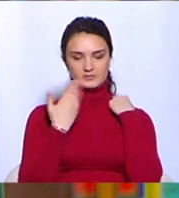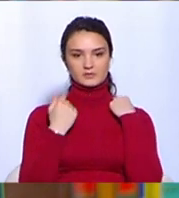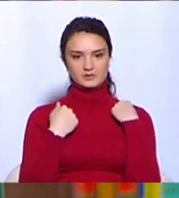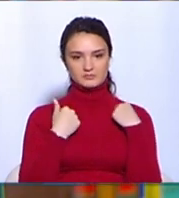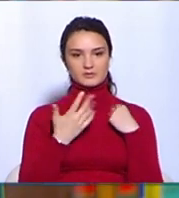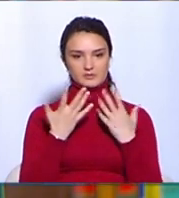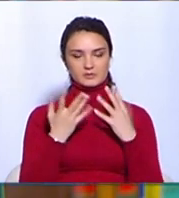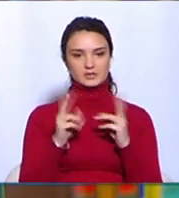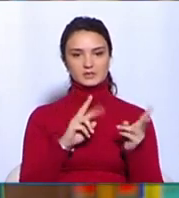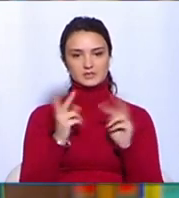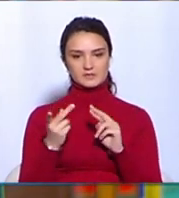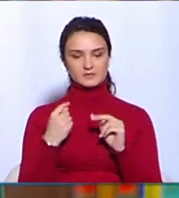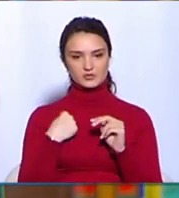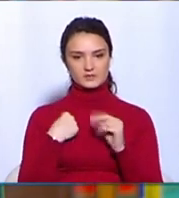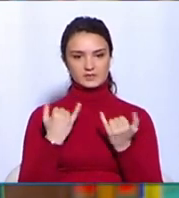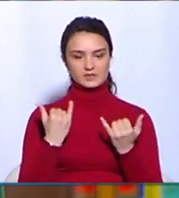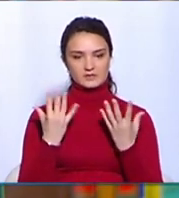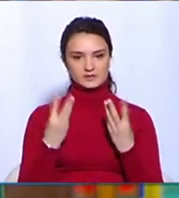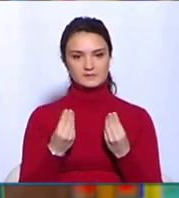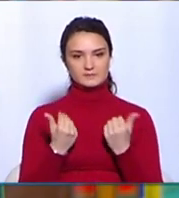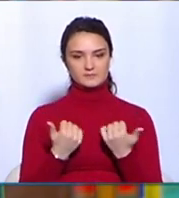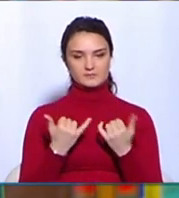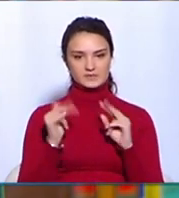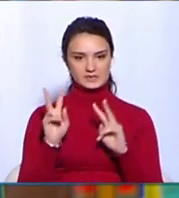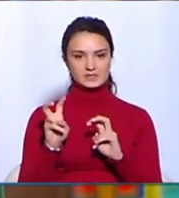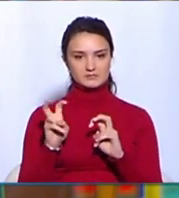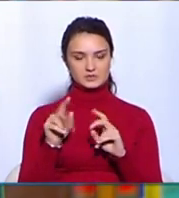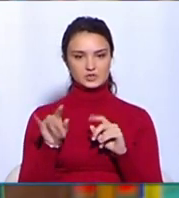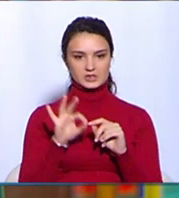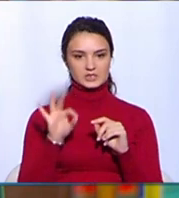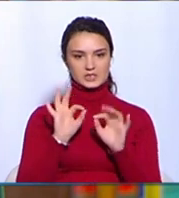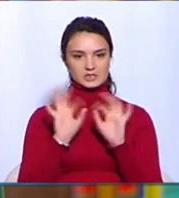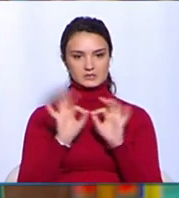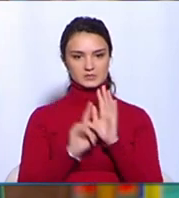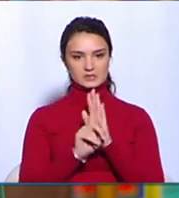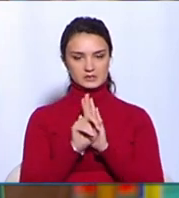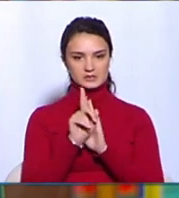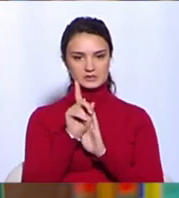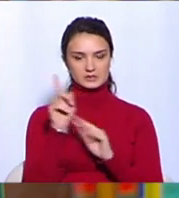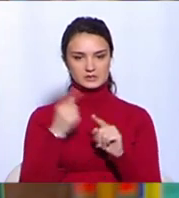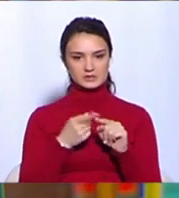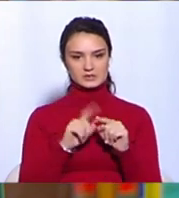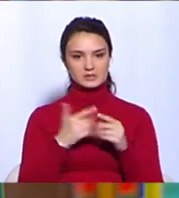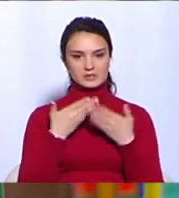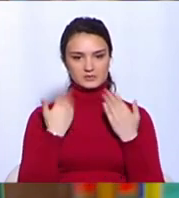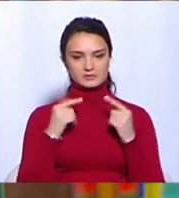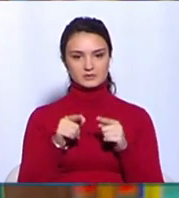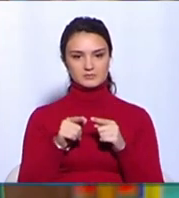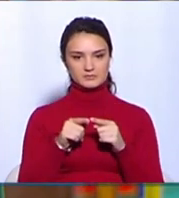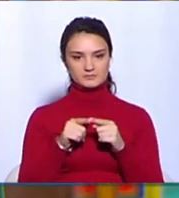გამიადვილდება ალბათ გადასვლა ჩვენი დღევანდელი თემის შესახებ საუბრის დაწყება, ნამდვილად